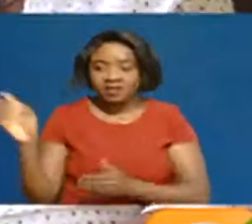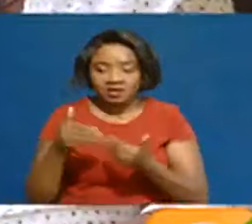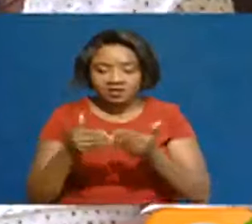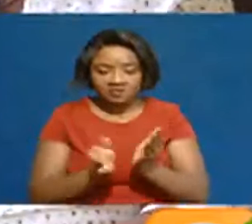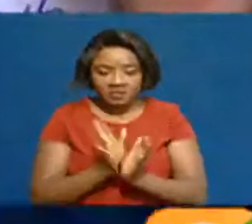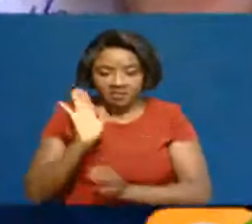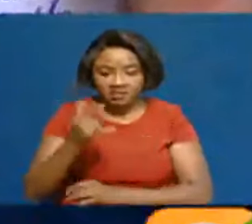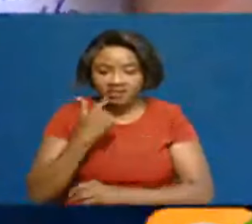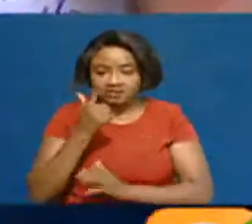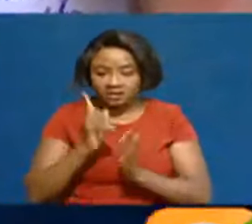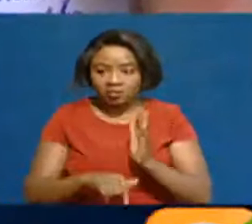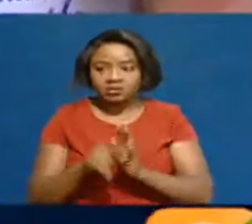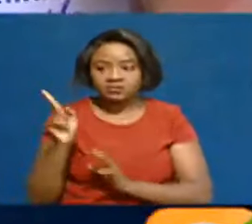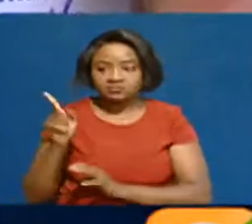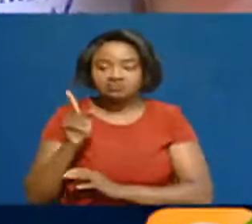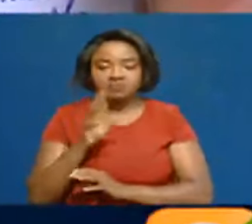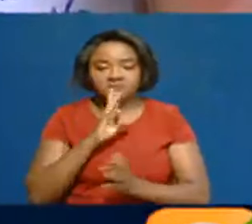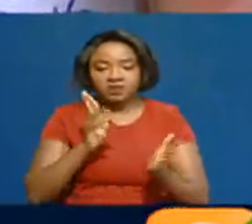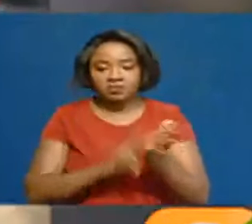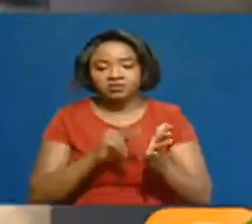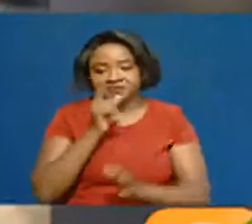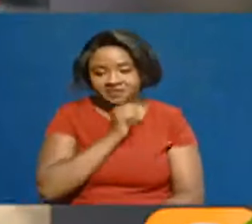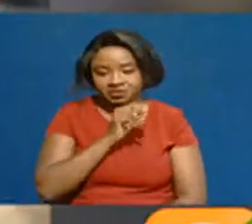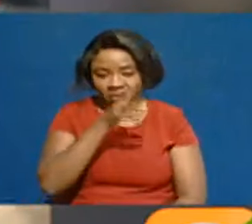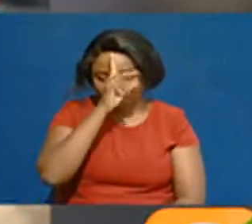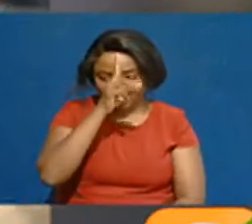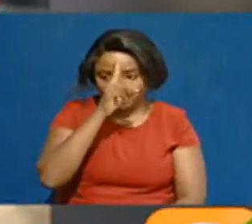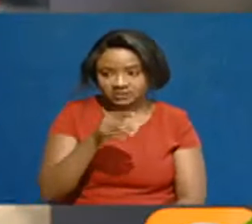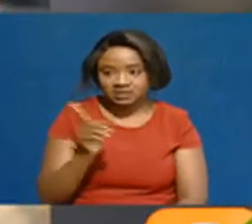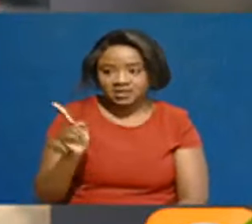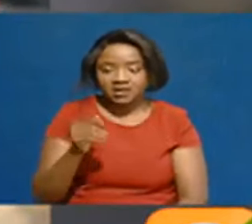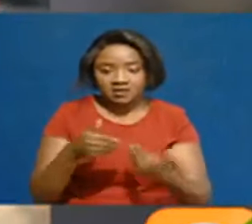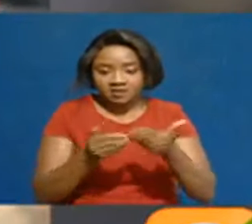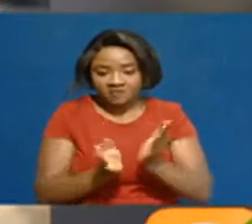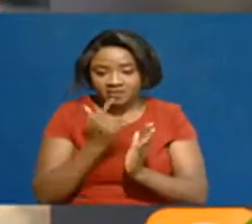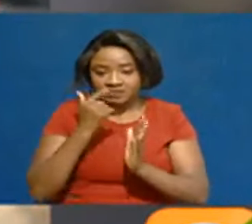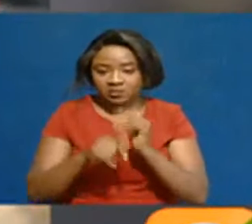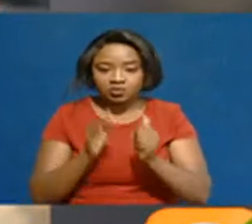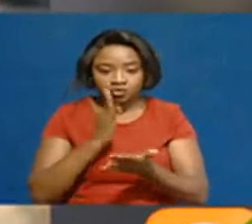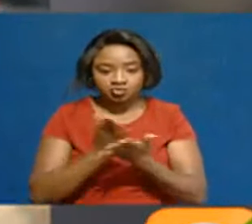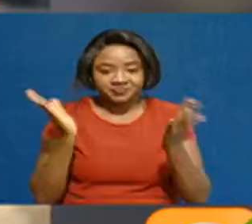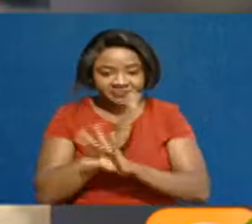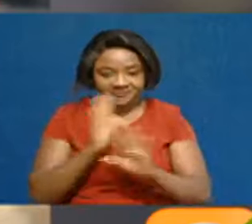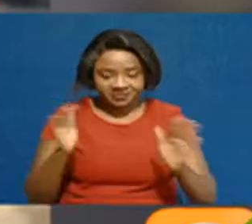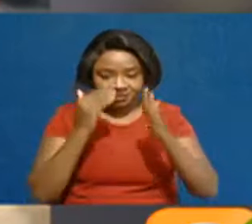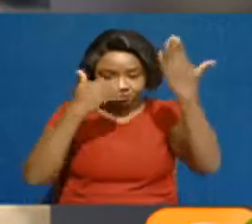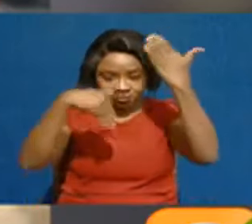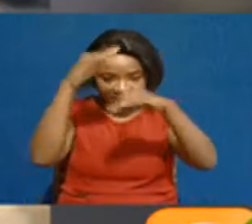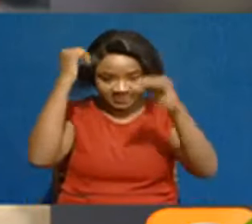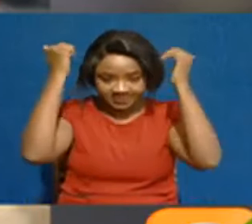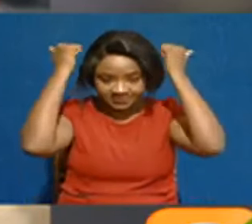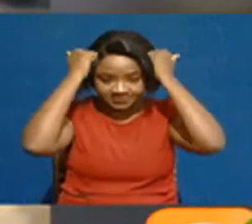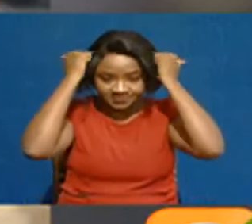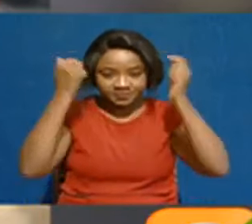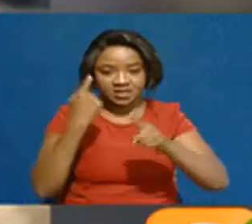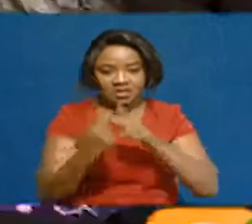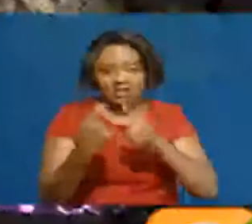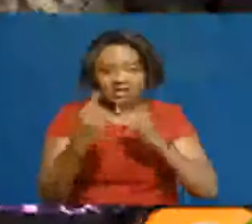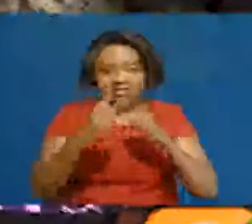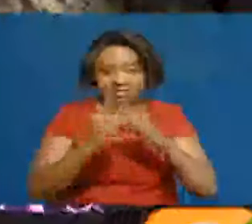kisa cha kutoweka kwa kijana wao kwa polisi. Jamaa zake wakisema japo alimaliza masomo ya chuo kikuu miaka 7